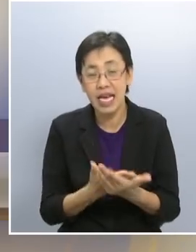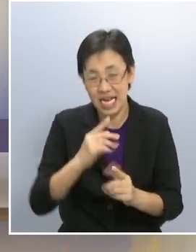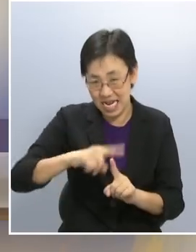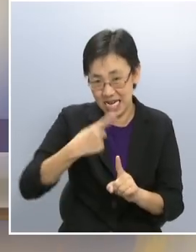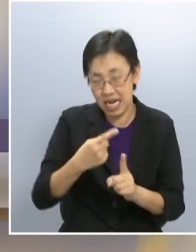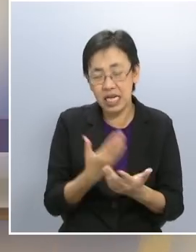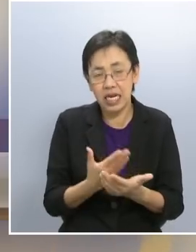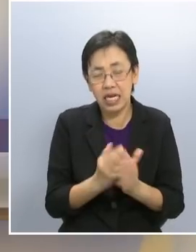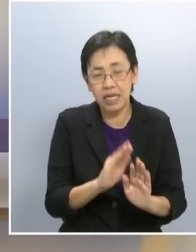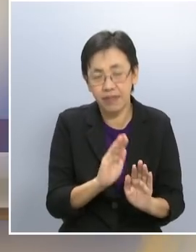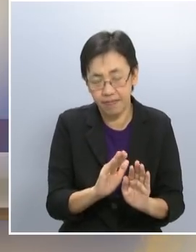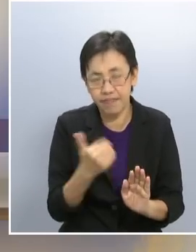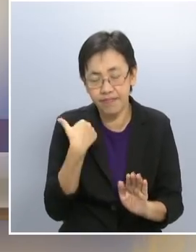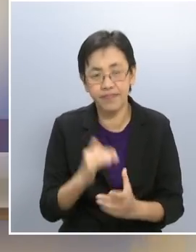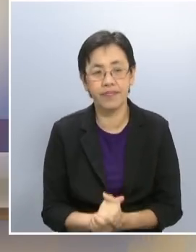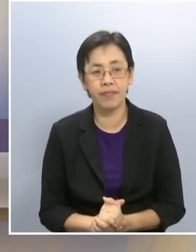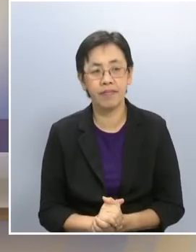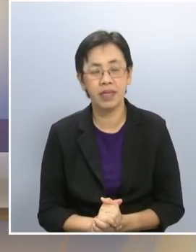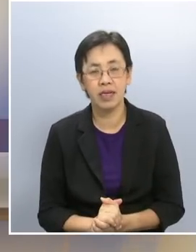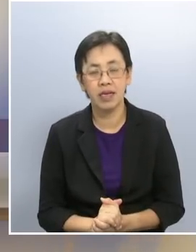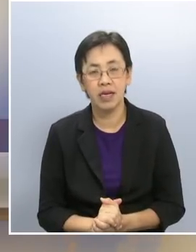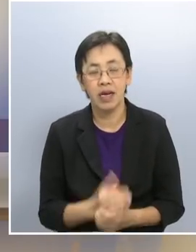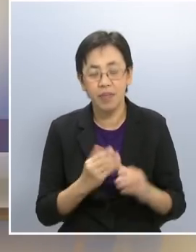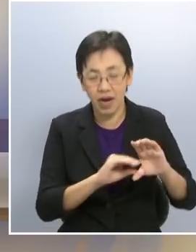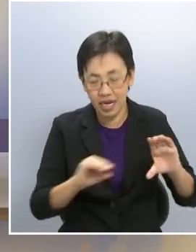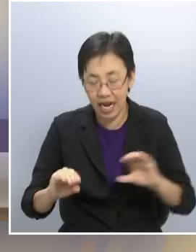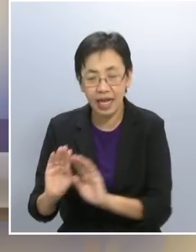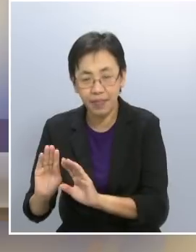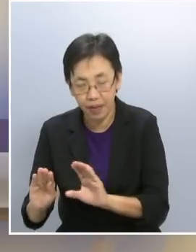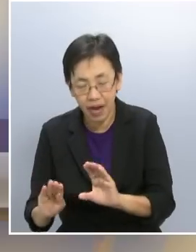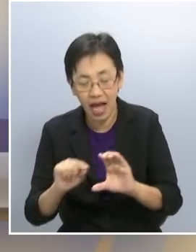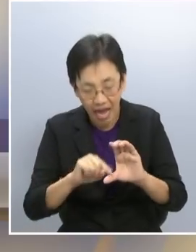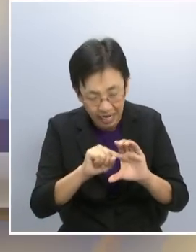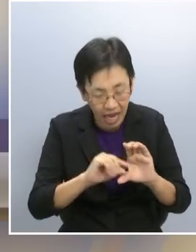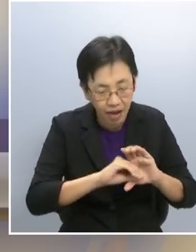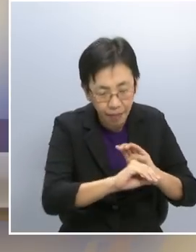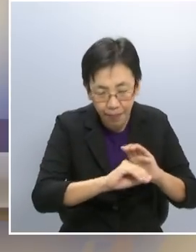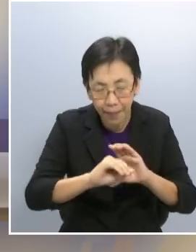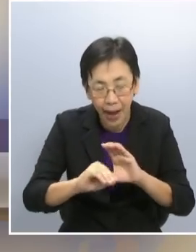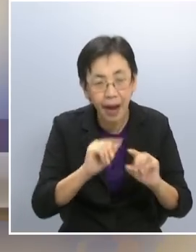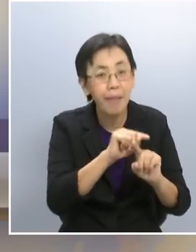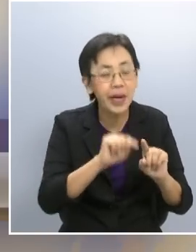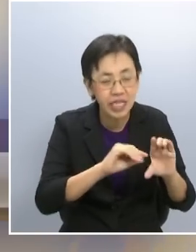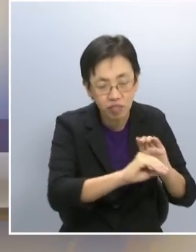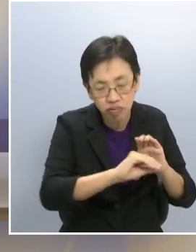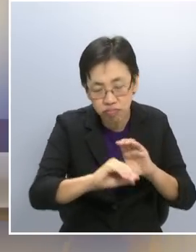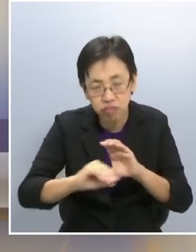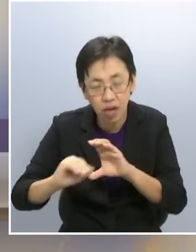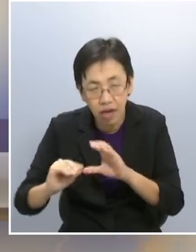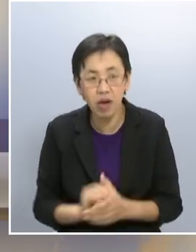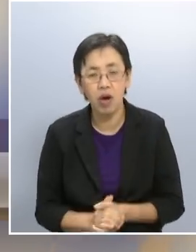ทันทีหลังได้เงินเดือนมาหลังจากนั้นผมไปจัดสรรในส่วนต่างๆตามเปอร์เซ็นต์วิธีการดังที่กล่าวข้างต้นวิธี